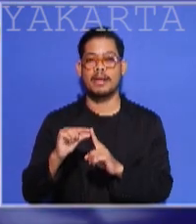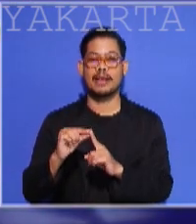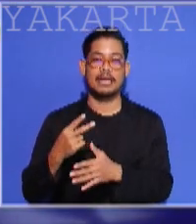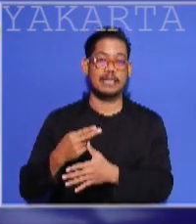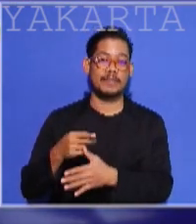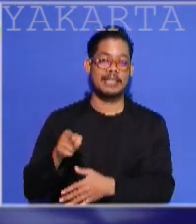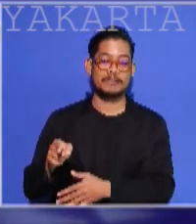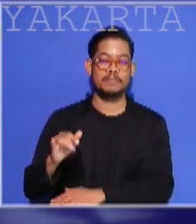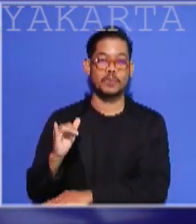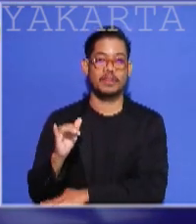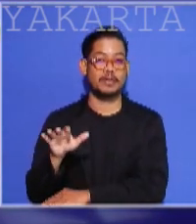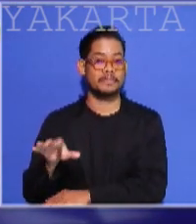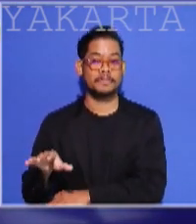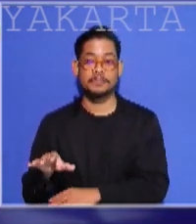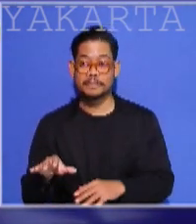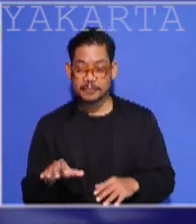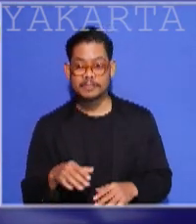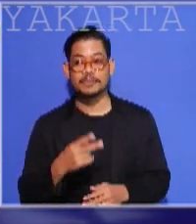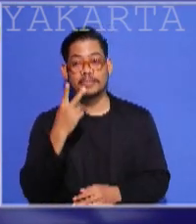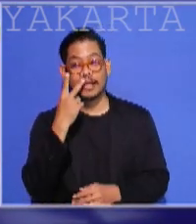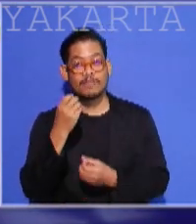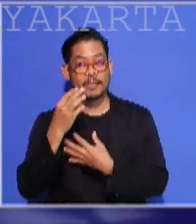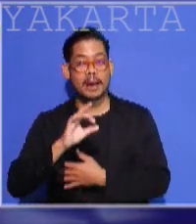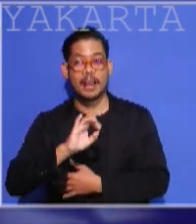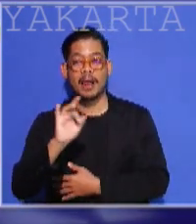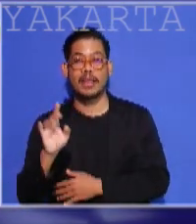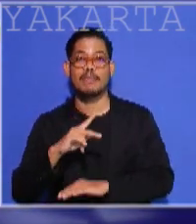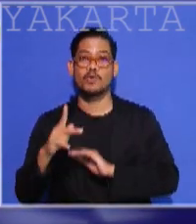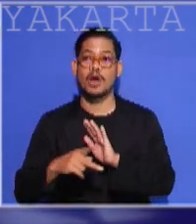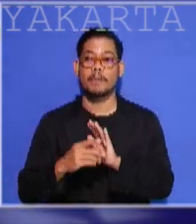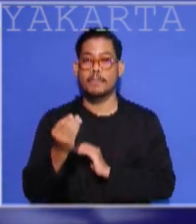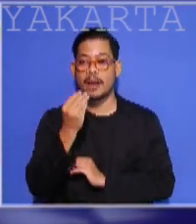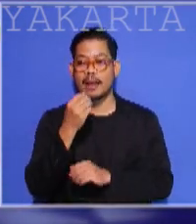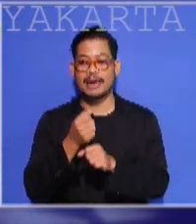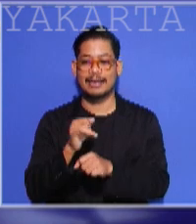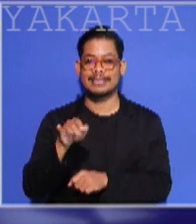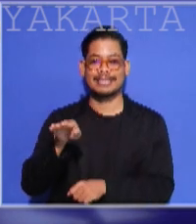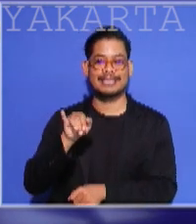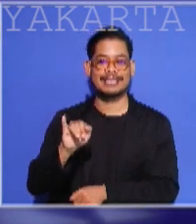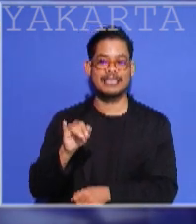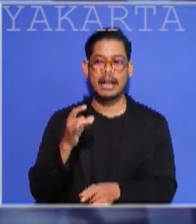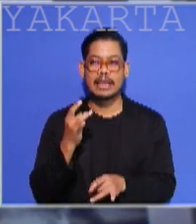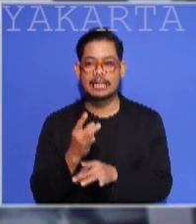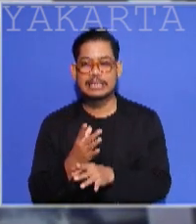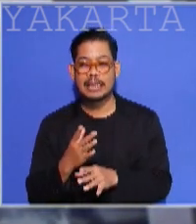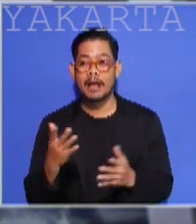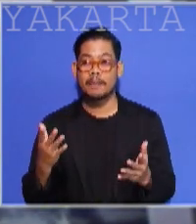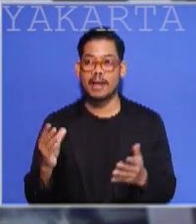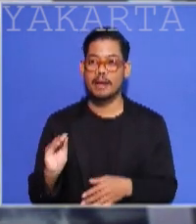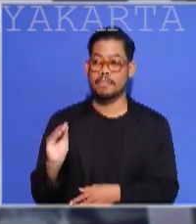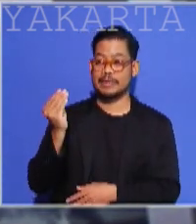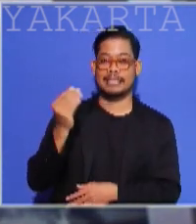saudara kita beralih ke informasi lainnya Program makan bergizi gratis yang diusung Presiden Republik Indonesia Prabowo Subianto